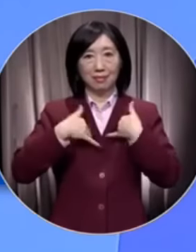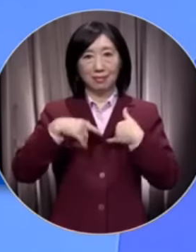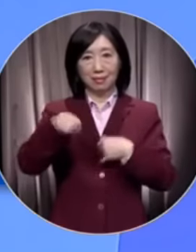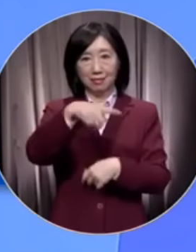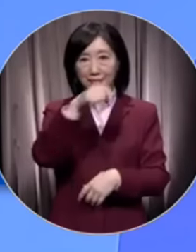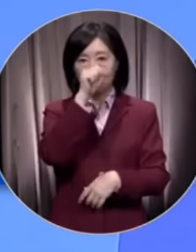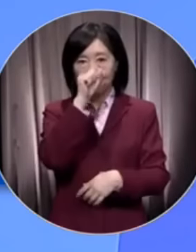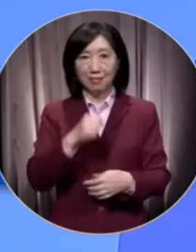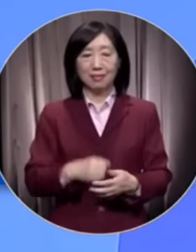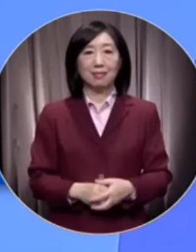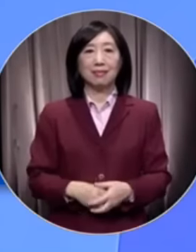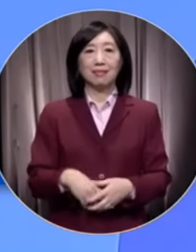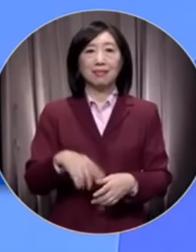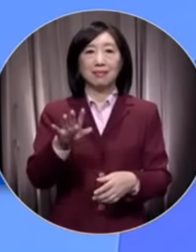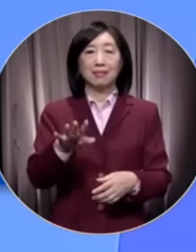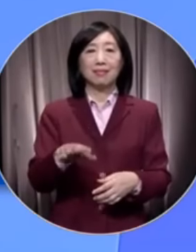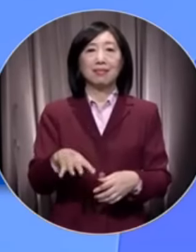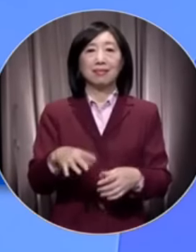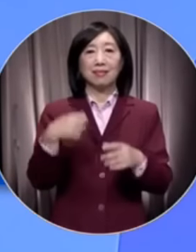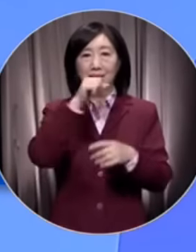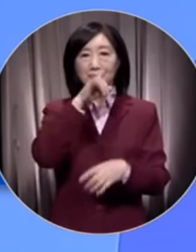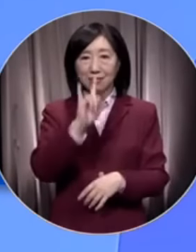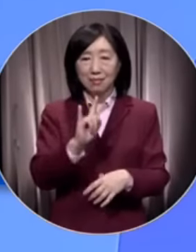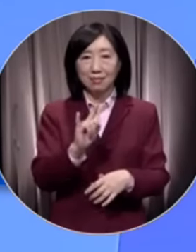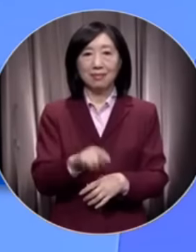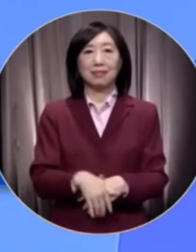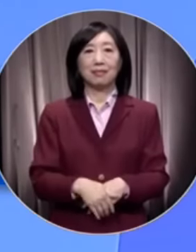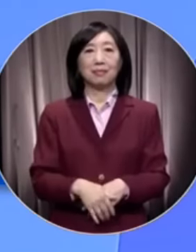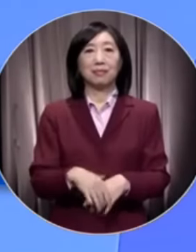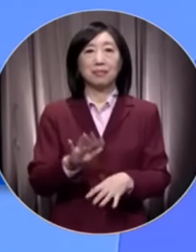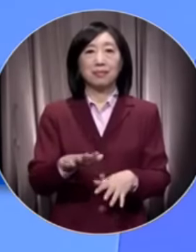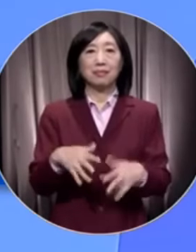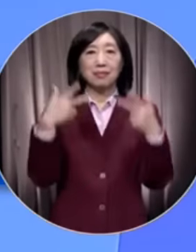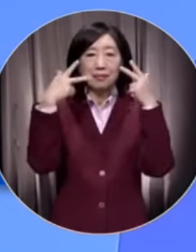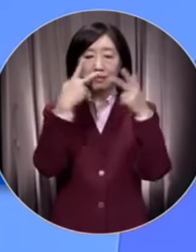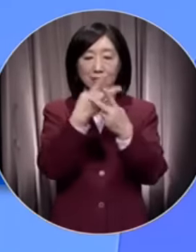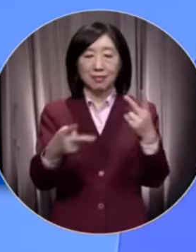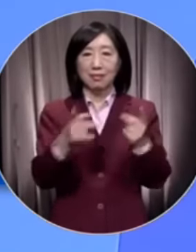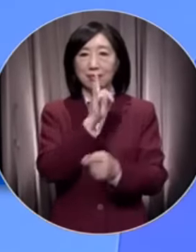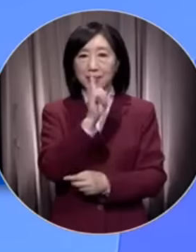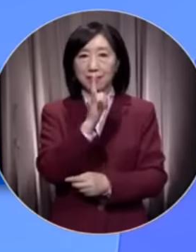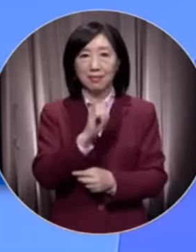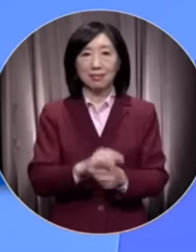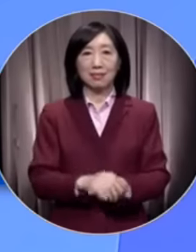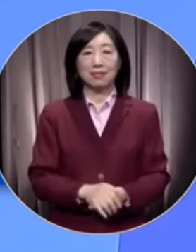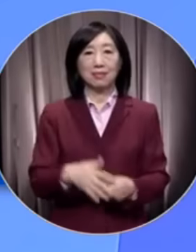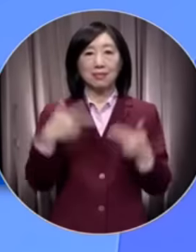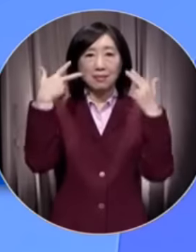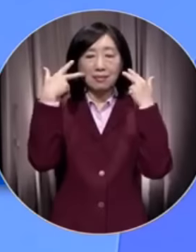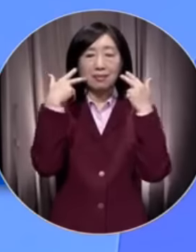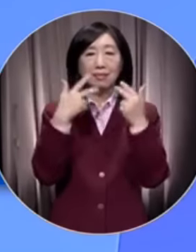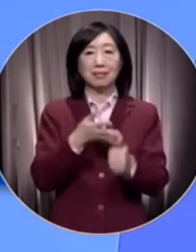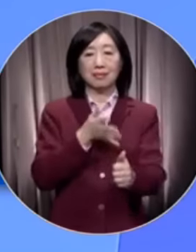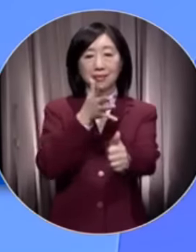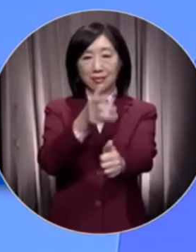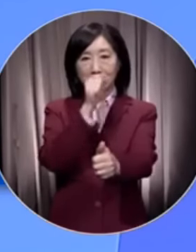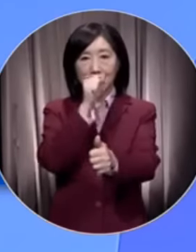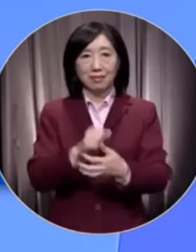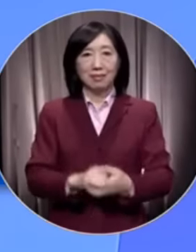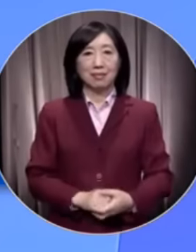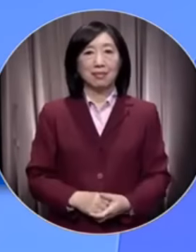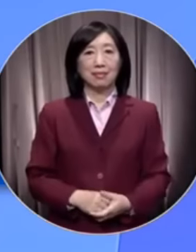好，大家新年恭喜，大家好，泰嘎新年快乐，泰嘎好，萨利嘎嘎毛布，爱